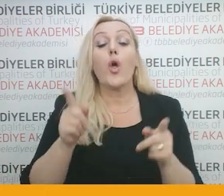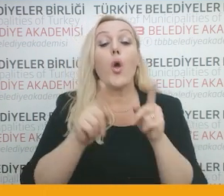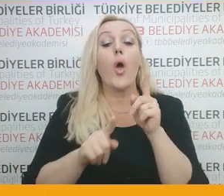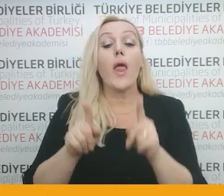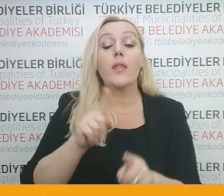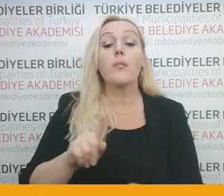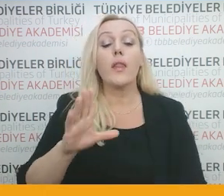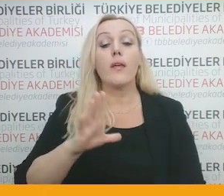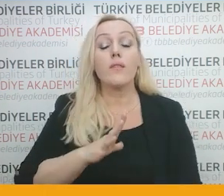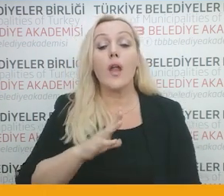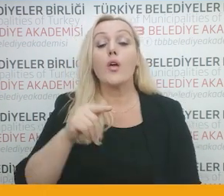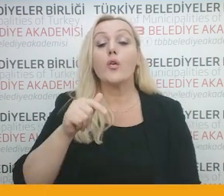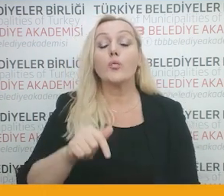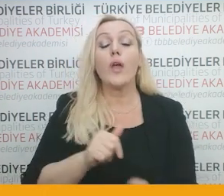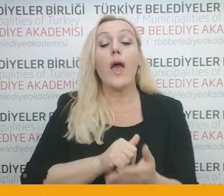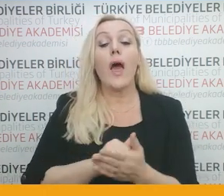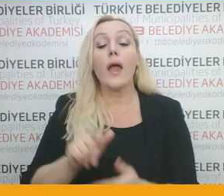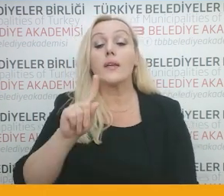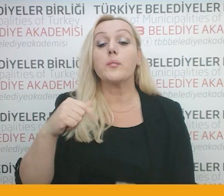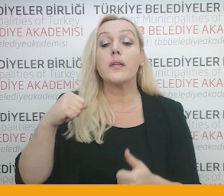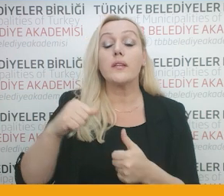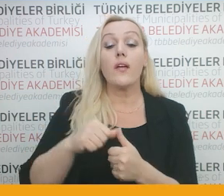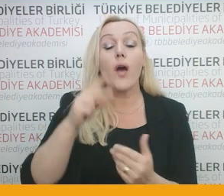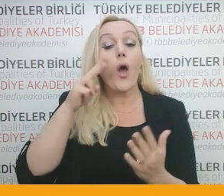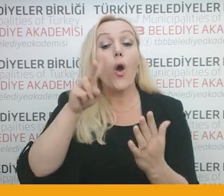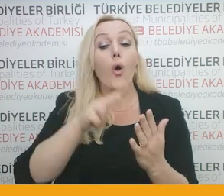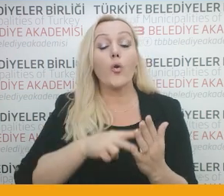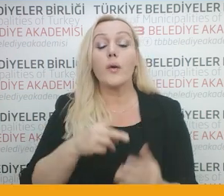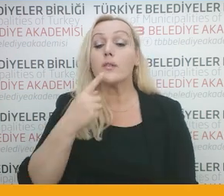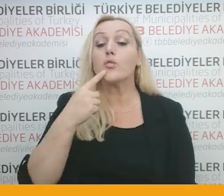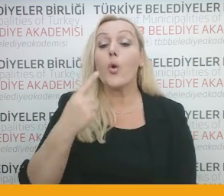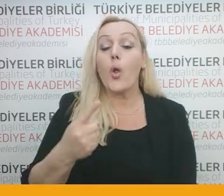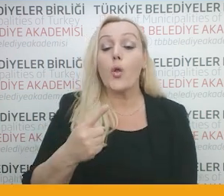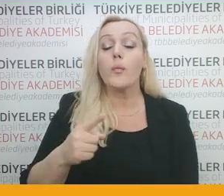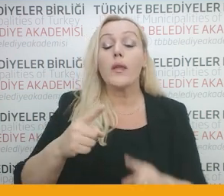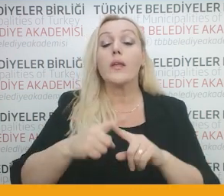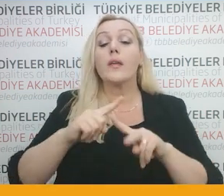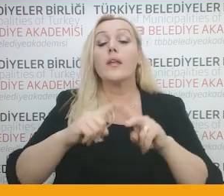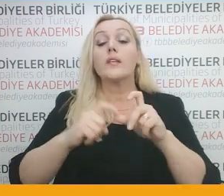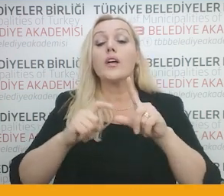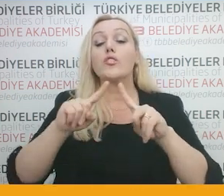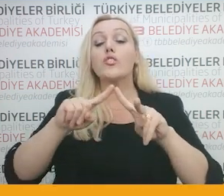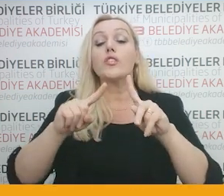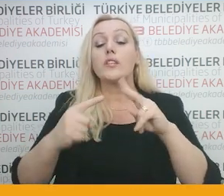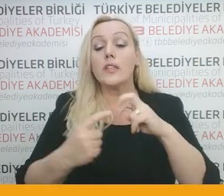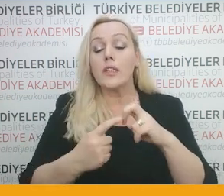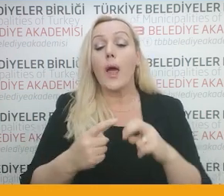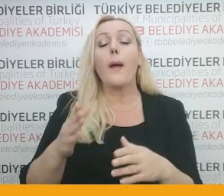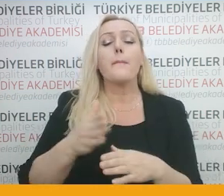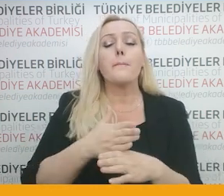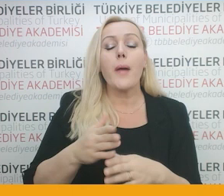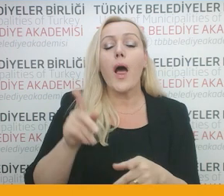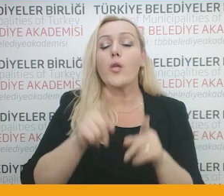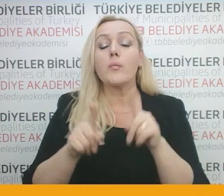var arkadaşlar. Bunu da mutlaka herkesin bir kere okumasını öneriyorum. Taşınır mal yönetmeliği de bu taşınmaları nasıl kaydedecek, nasıl